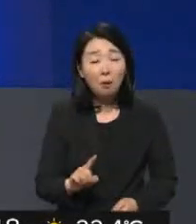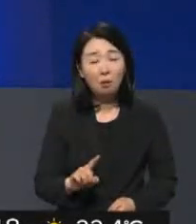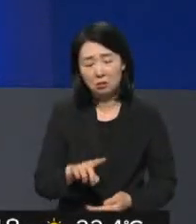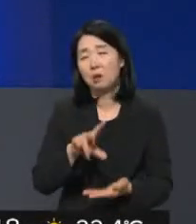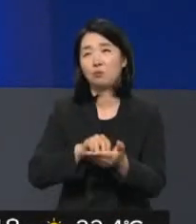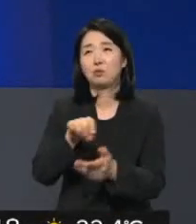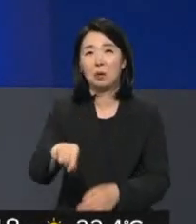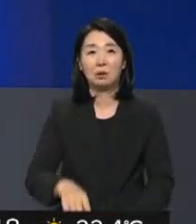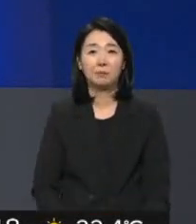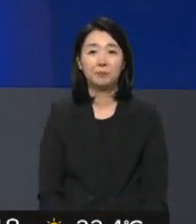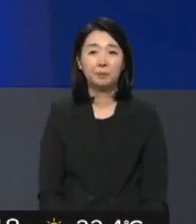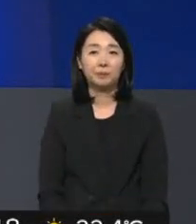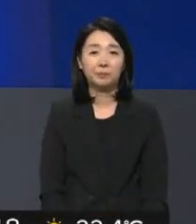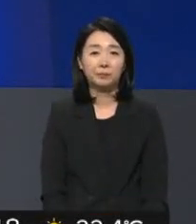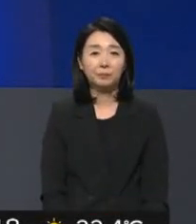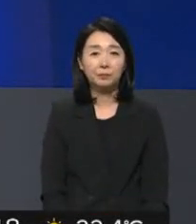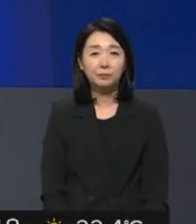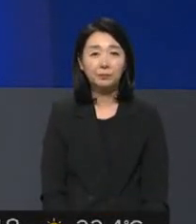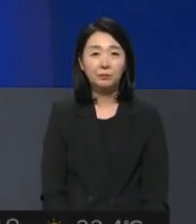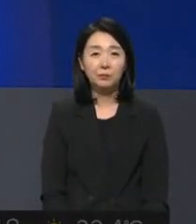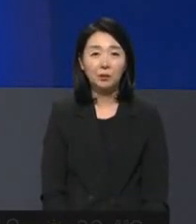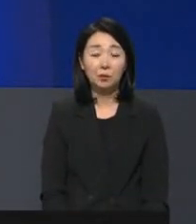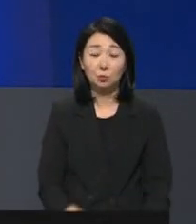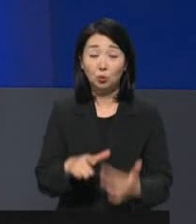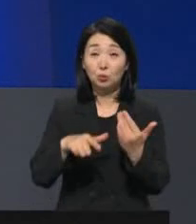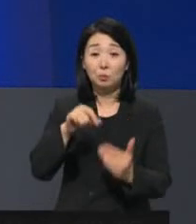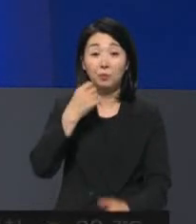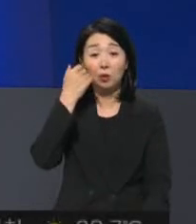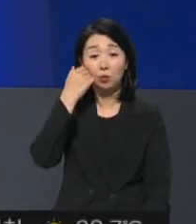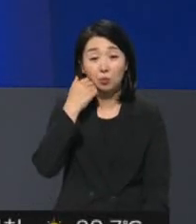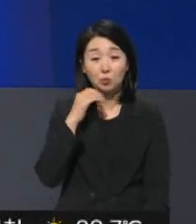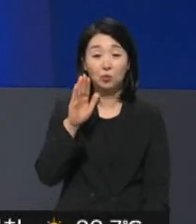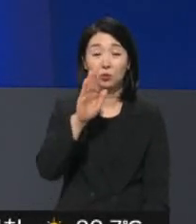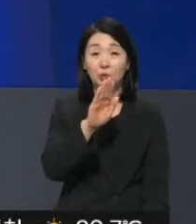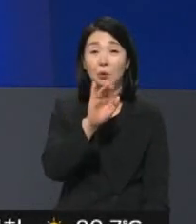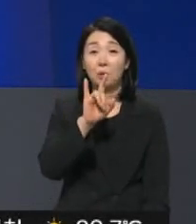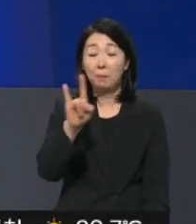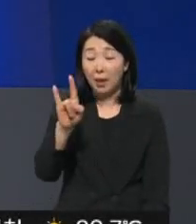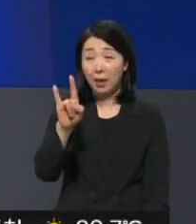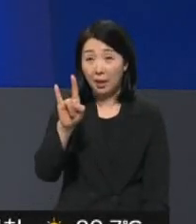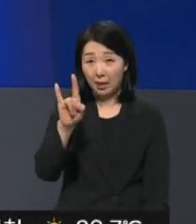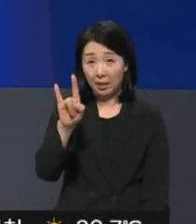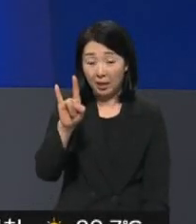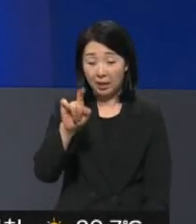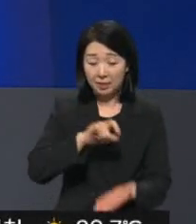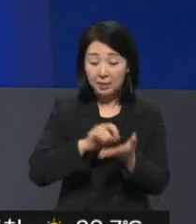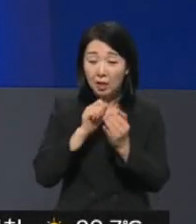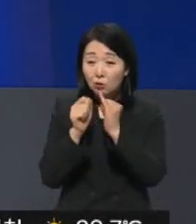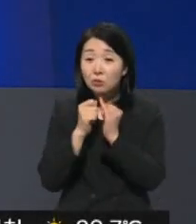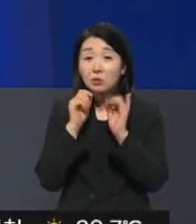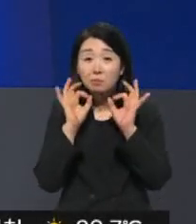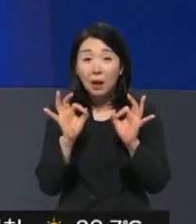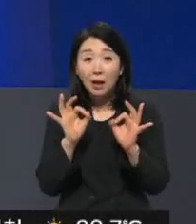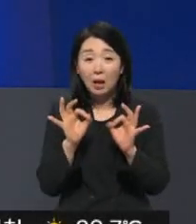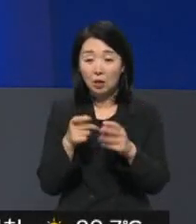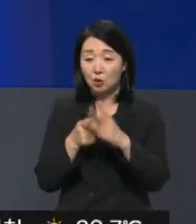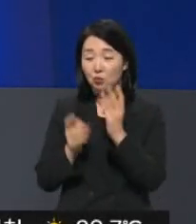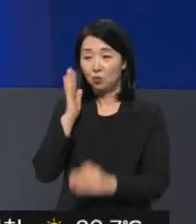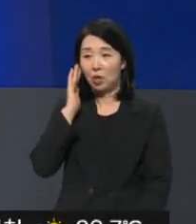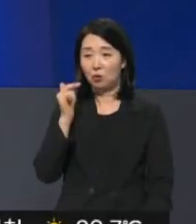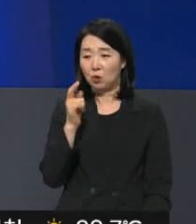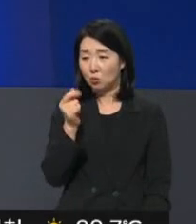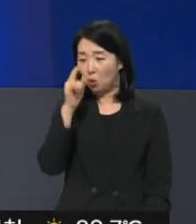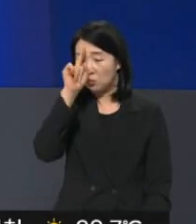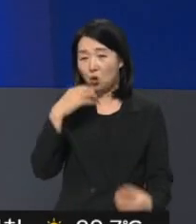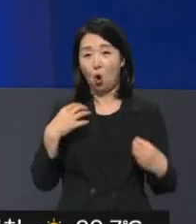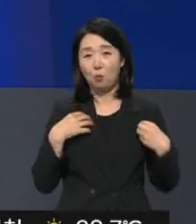실제 제가 휴가를 갔을 때 뉴스픽을 책임졌던 우리 배양진 기자의 취재에 따르면요. 윤 대통령은 작은 정부와 속도감